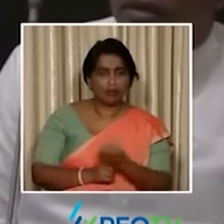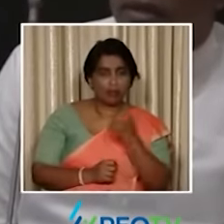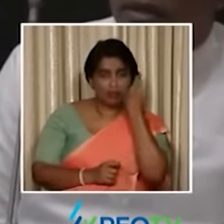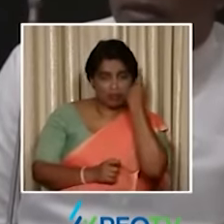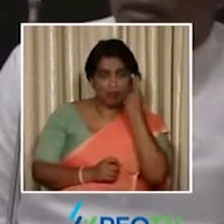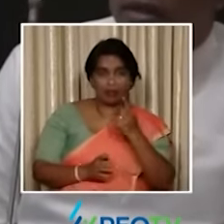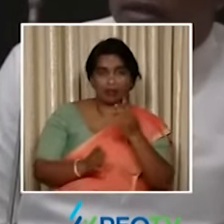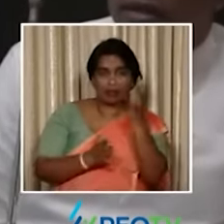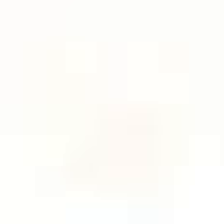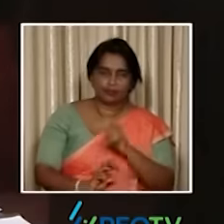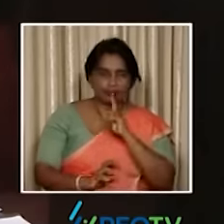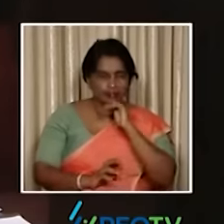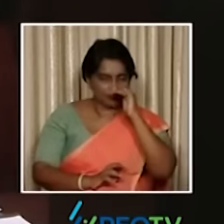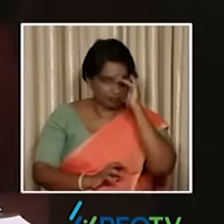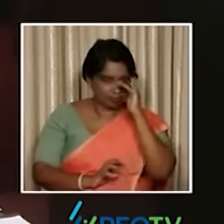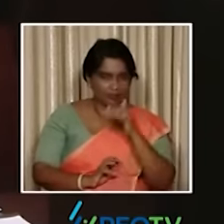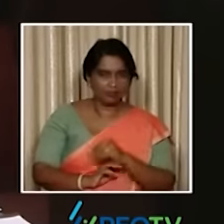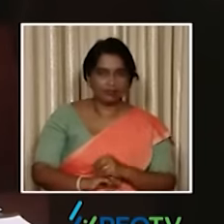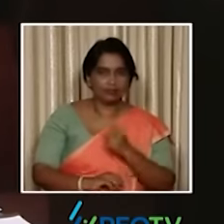විද්‍යාව අකුරක් දන්නවද? මොඩේ 1919